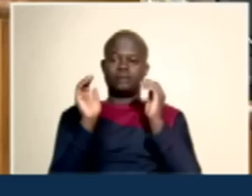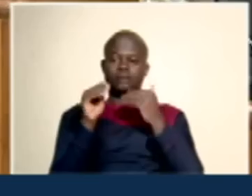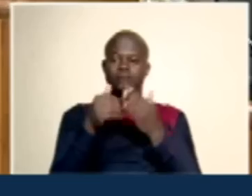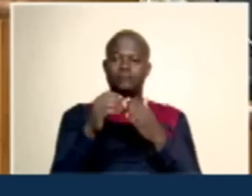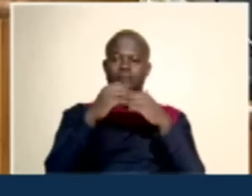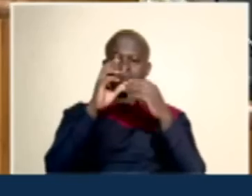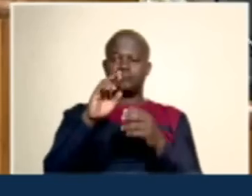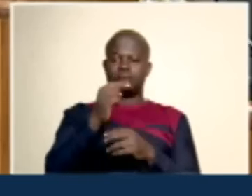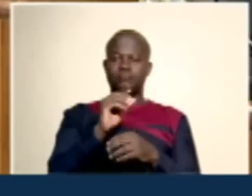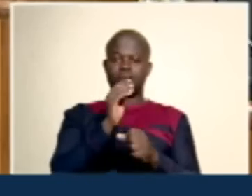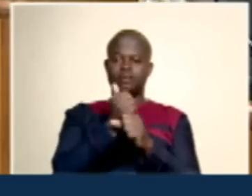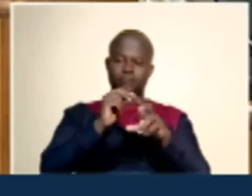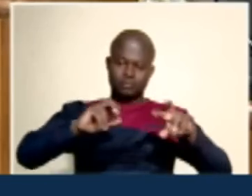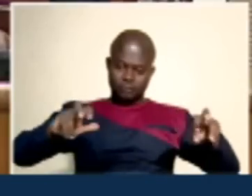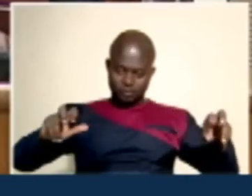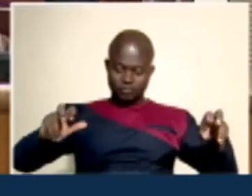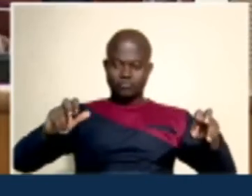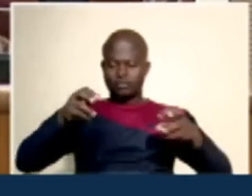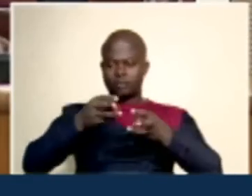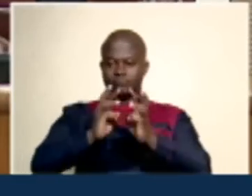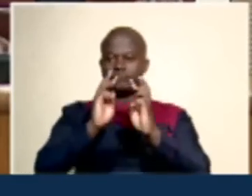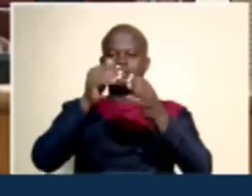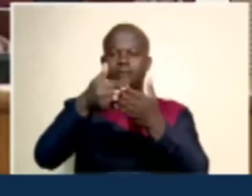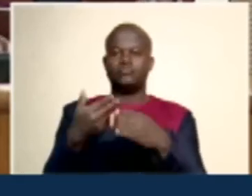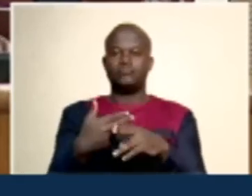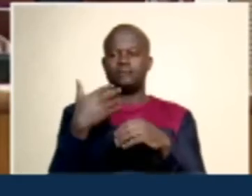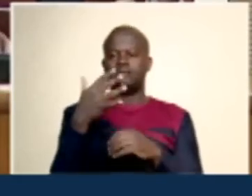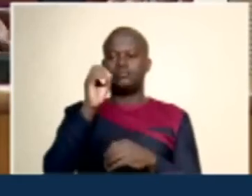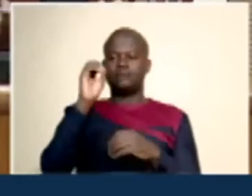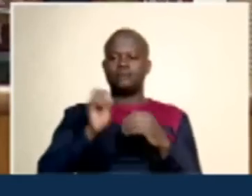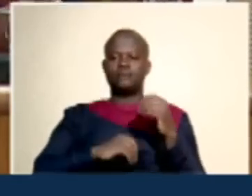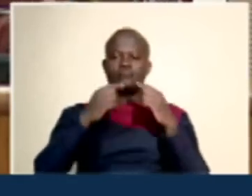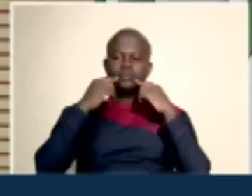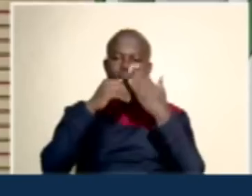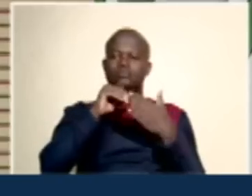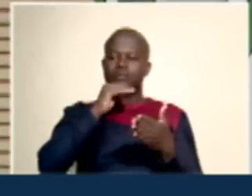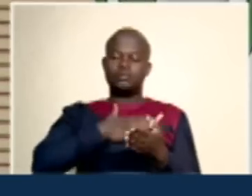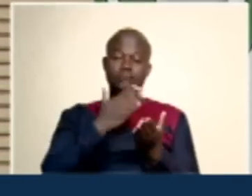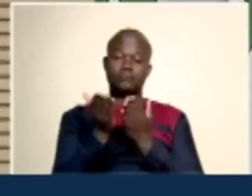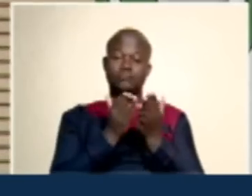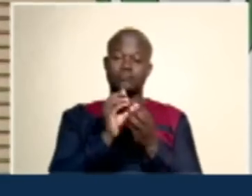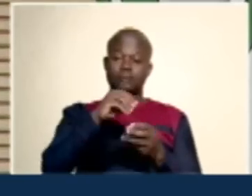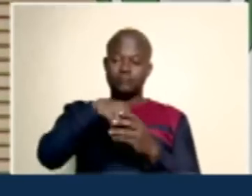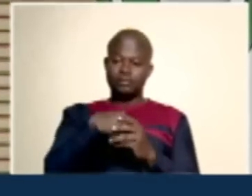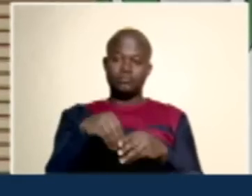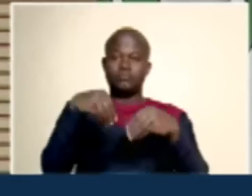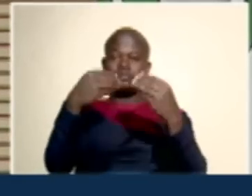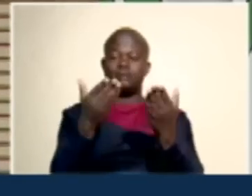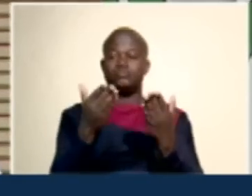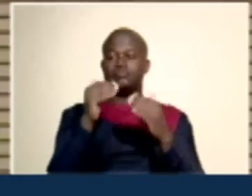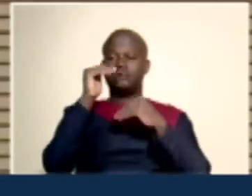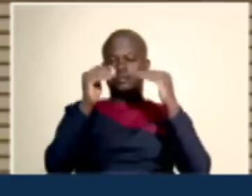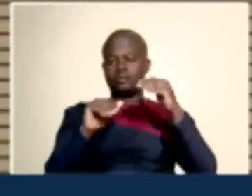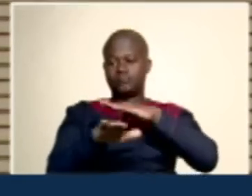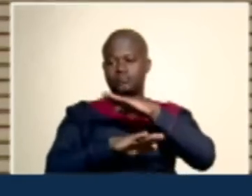by'imiyoborere RGB yakozeho ubushakashatsi, ku buryo abagera kuri 50% bavuze ko batishimira serivisi zirimo n'izitangirwa mu